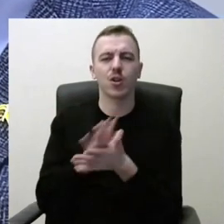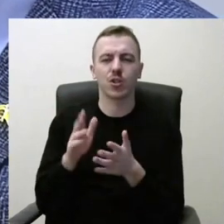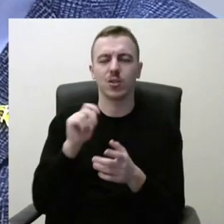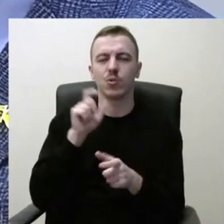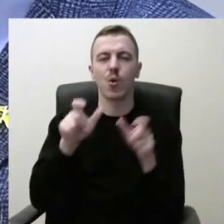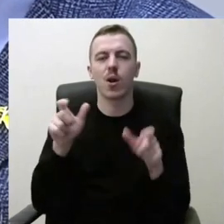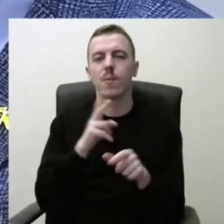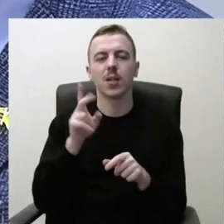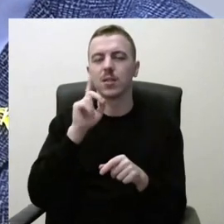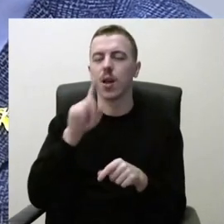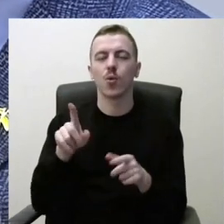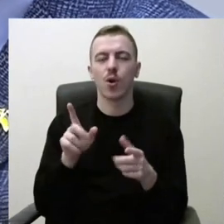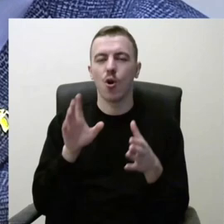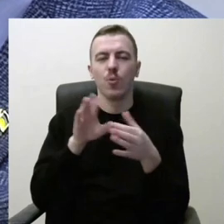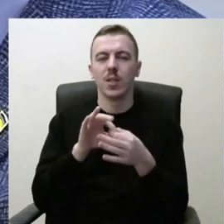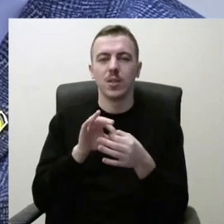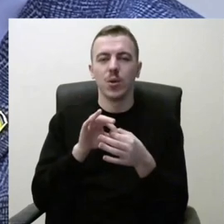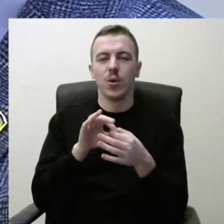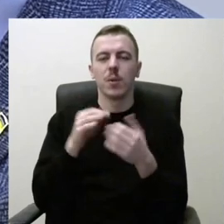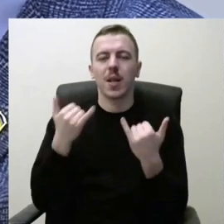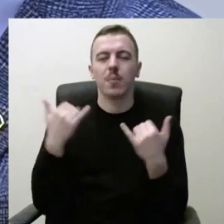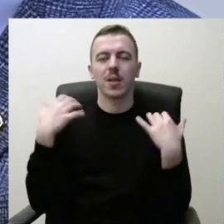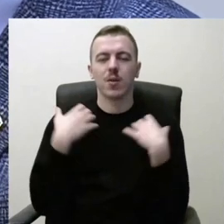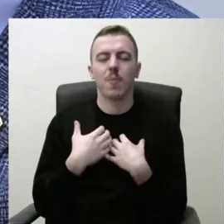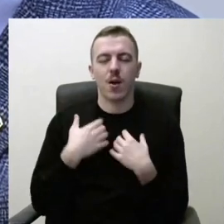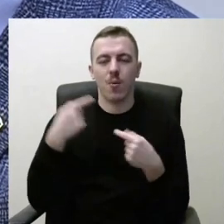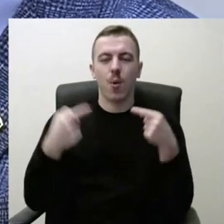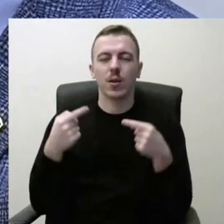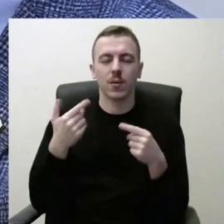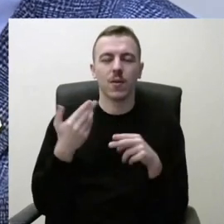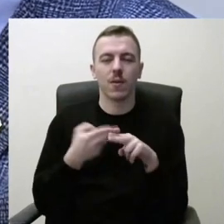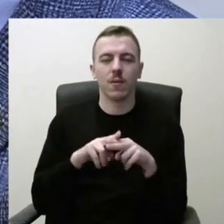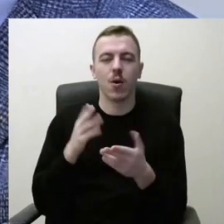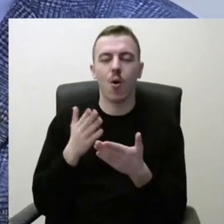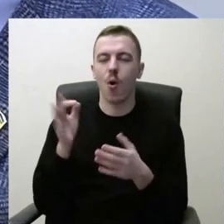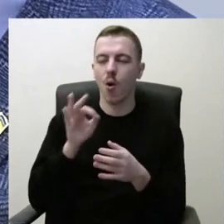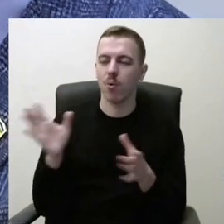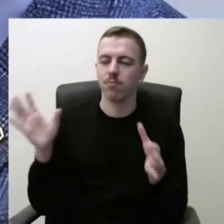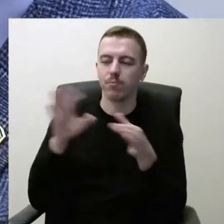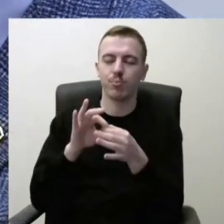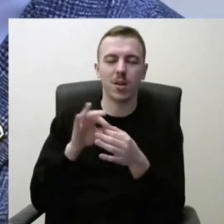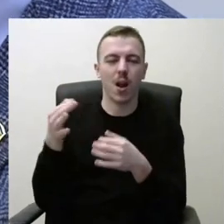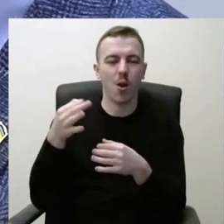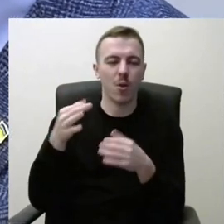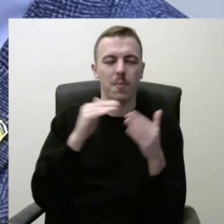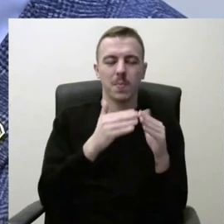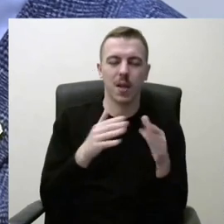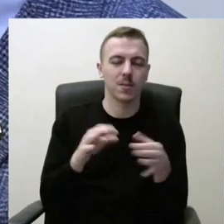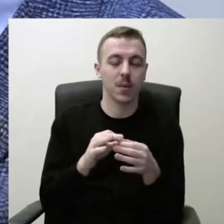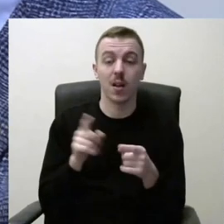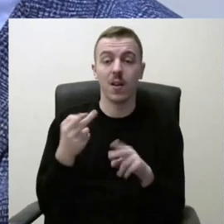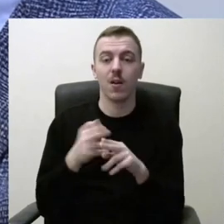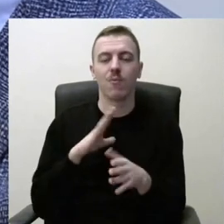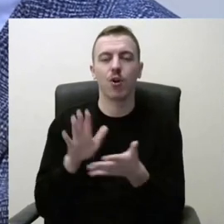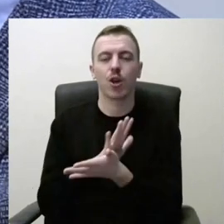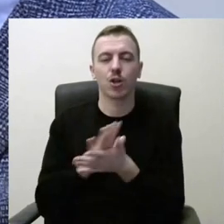nenorėjo prisijungti prie dabartinio mero politikos dėl rajono dalių prijungimo prie miesto. Ir tai buvo, reiškia, keršyma per kainą